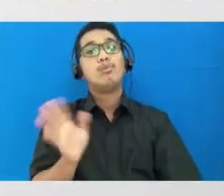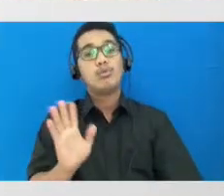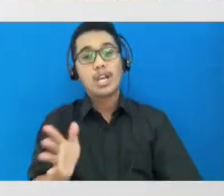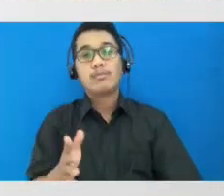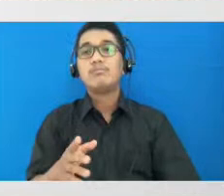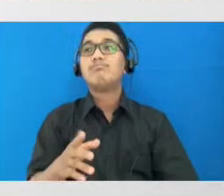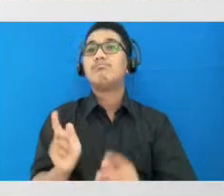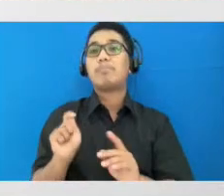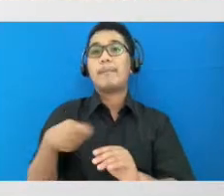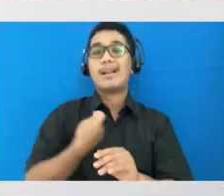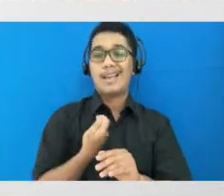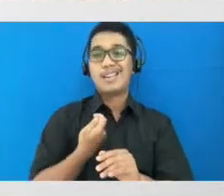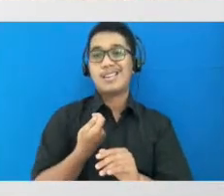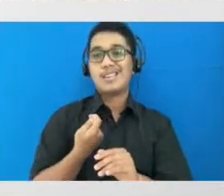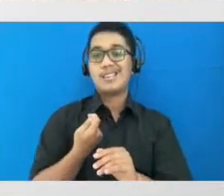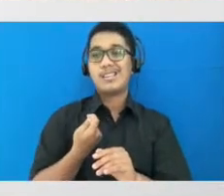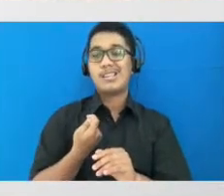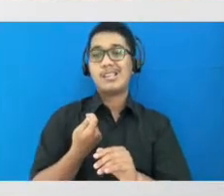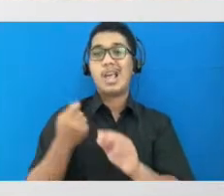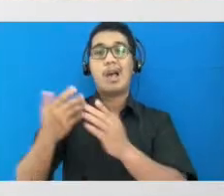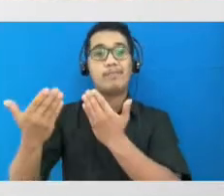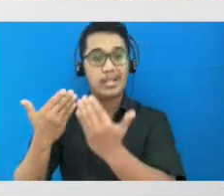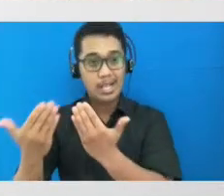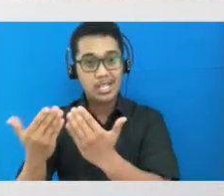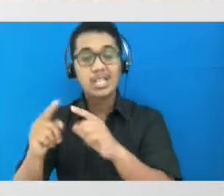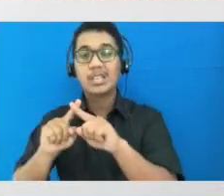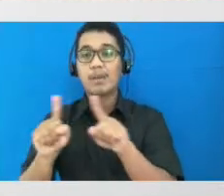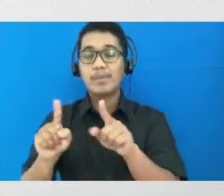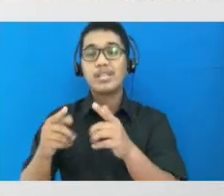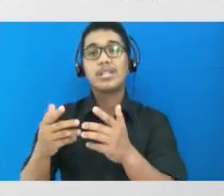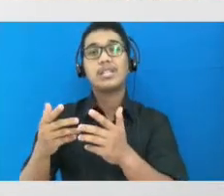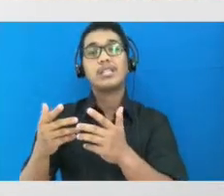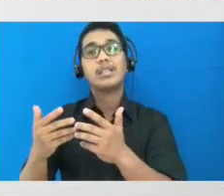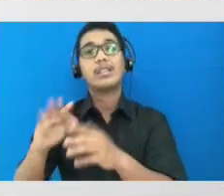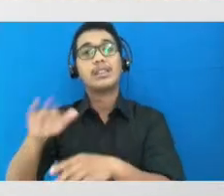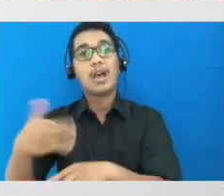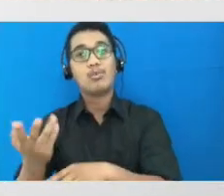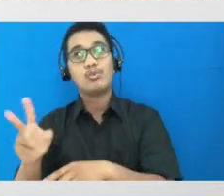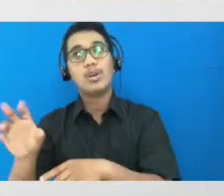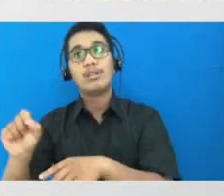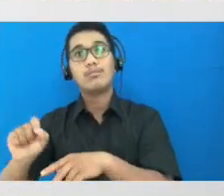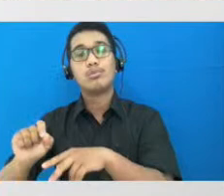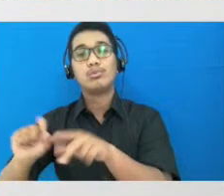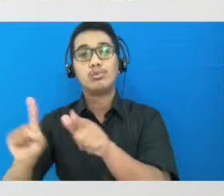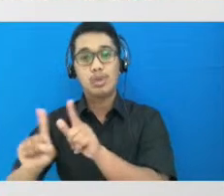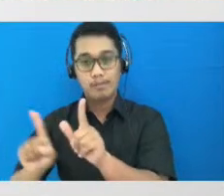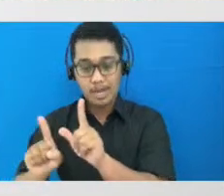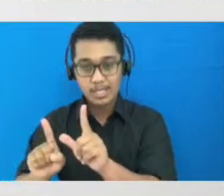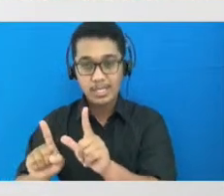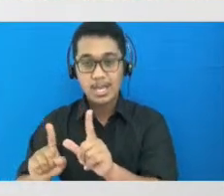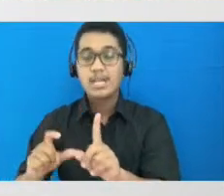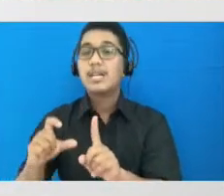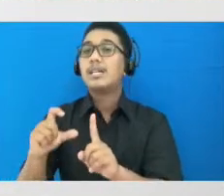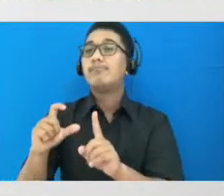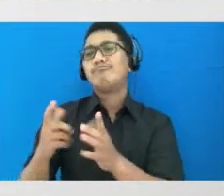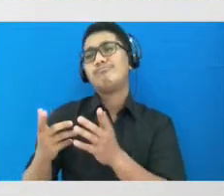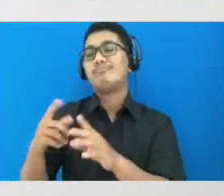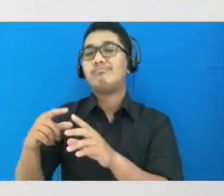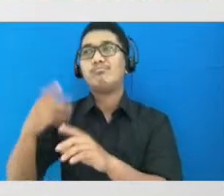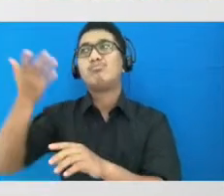Bukalapak, tetapi hanya pengguna Bukalapak tahun 2017 yang datanya itu